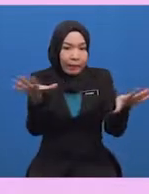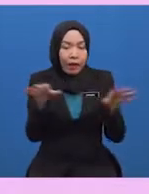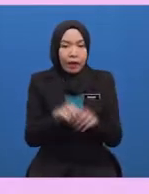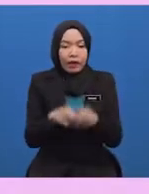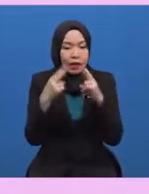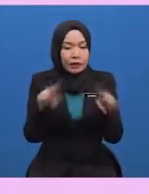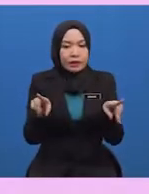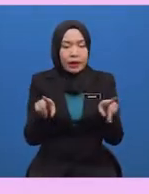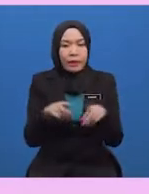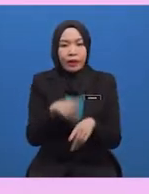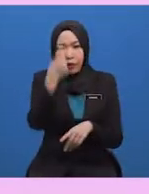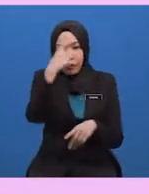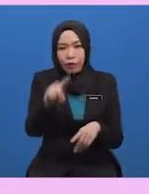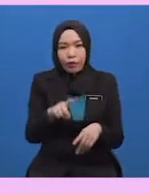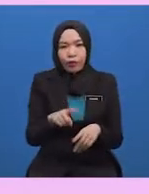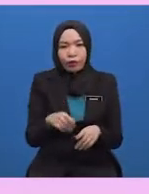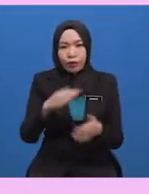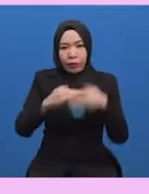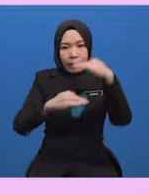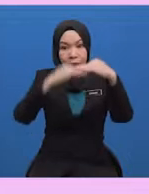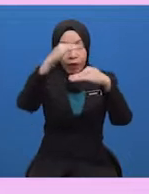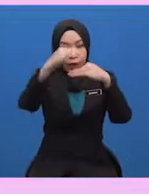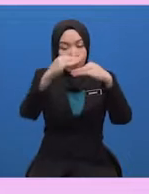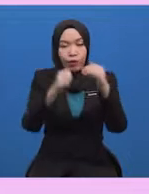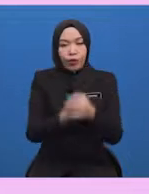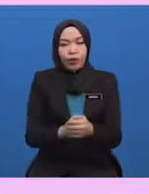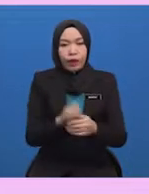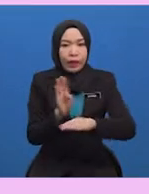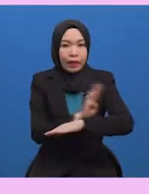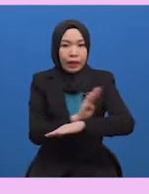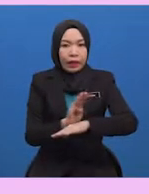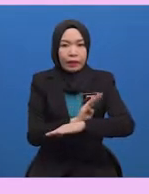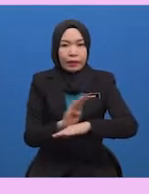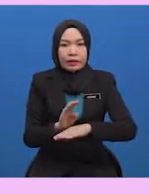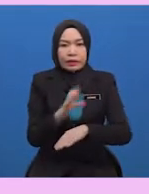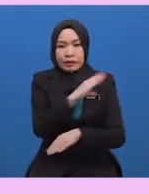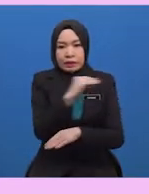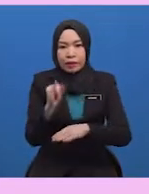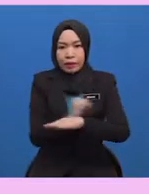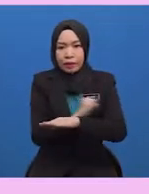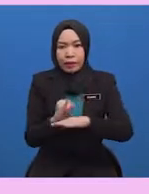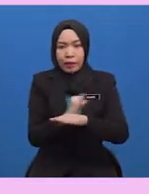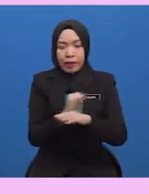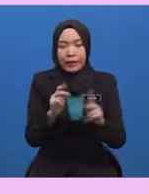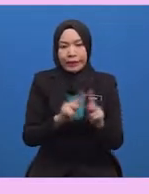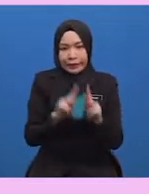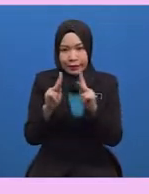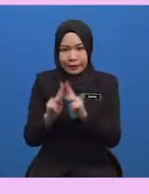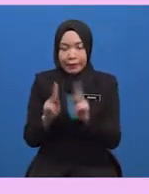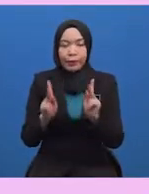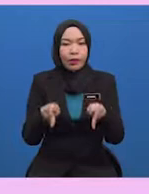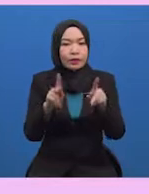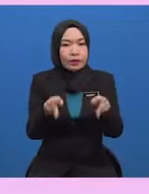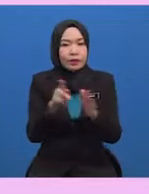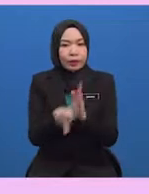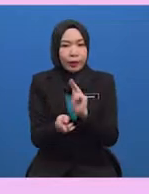untuk membangunkan sektor sosial dan ekonomi di kawasan desa. Proses perubahan desa yang kedua